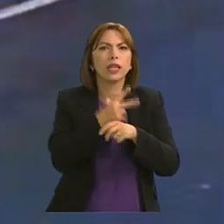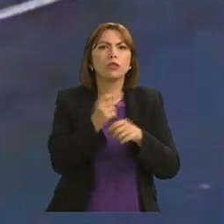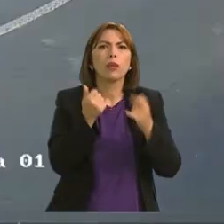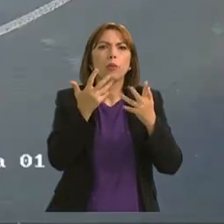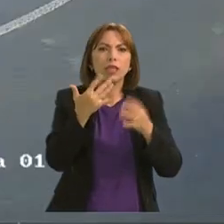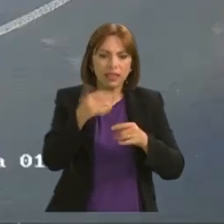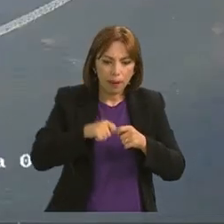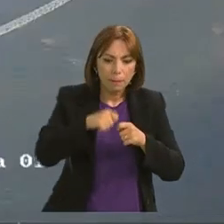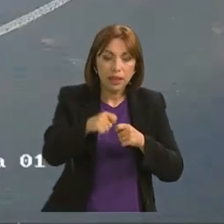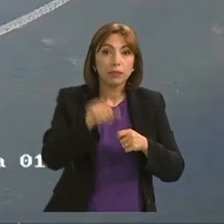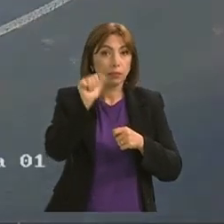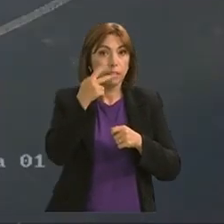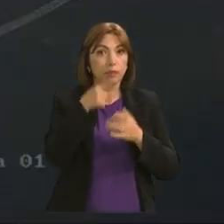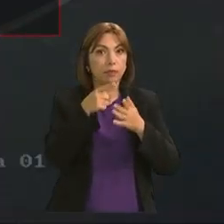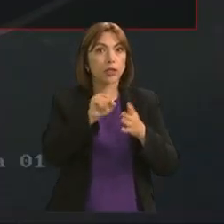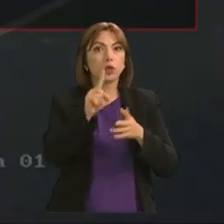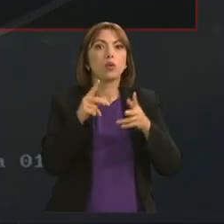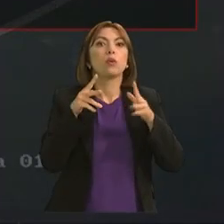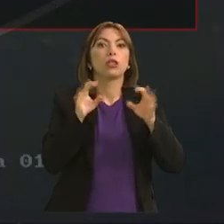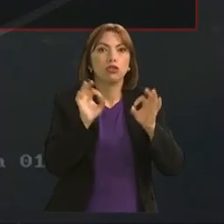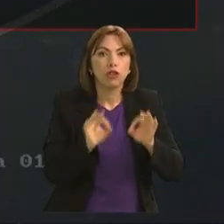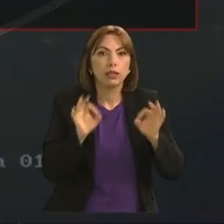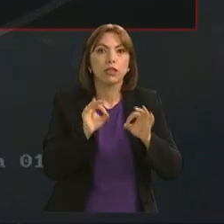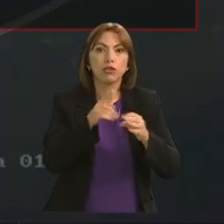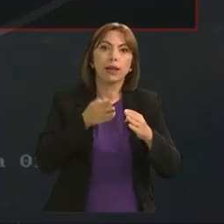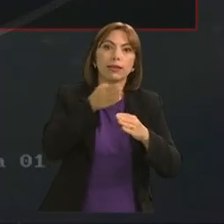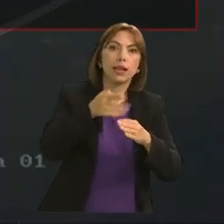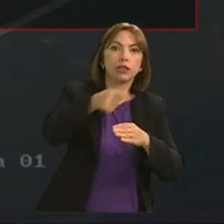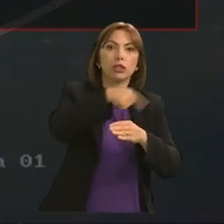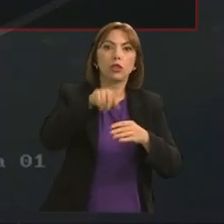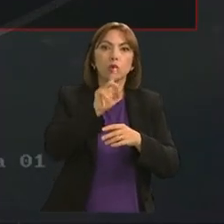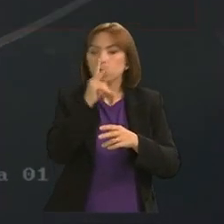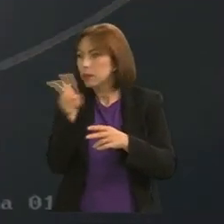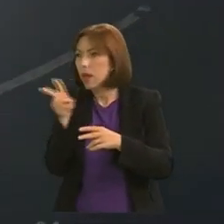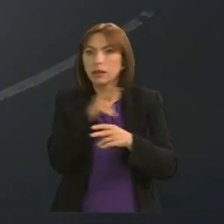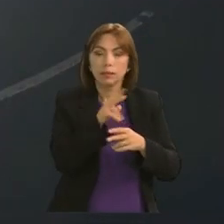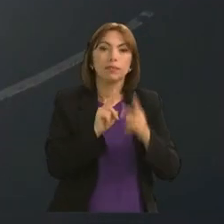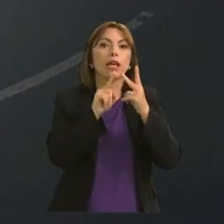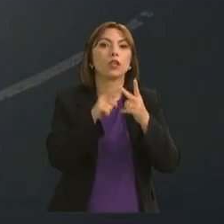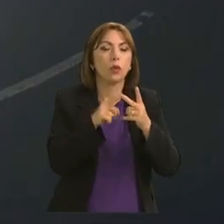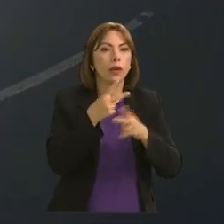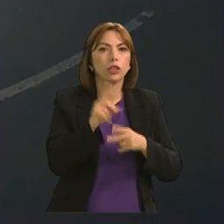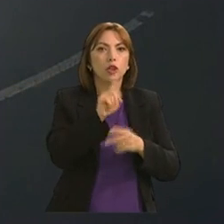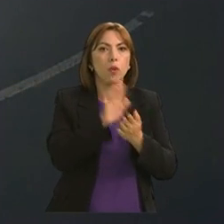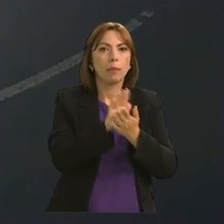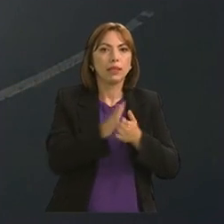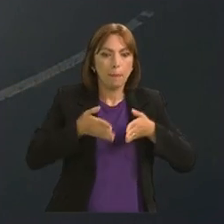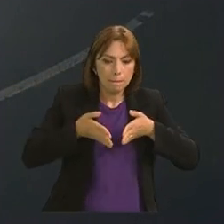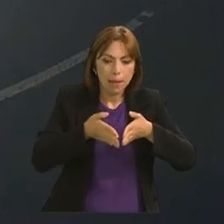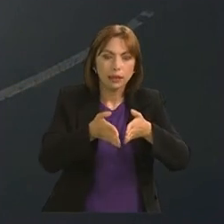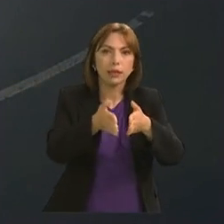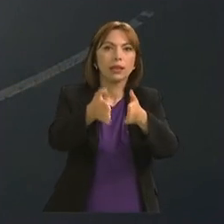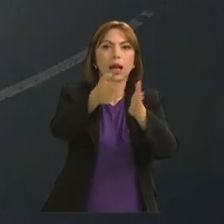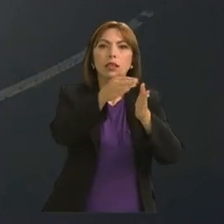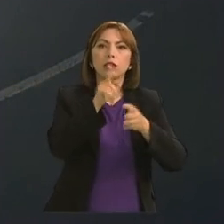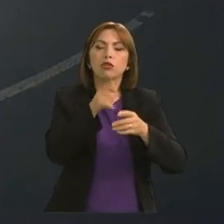metri. Prima dintre ele nu încetinește la intrarea în sensul giratoriu și nu se asigură. A doua greșeală, nu păstrează banda de mers și